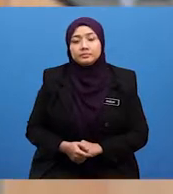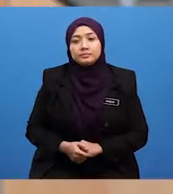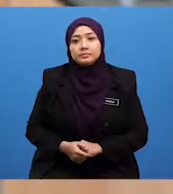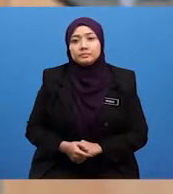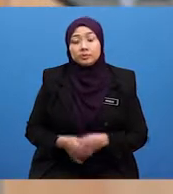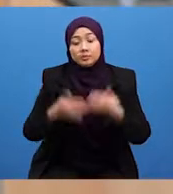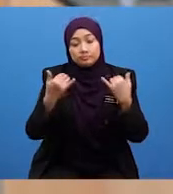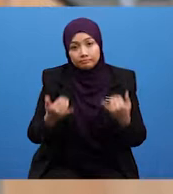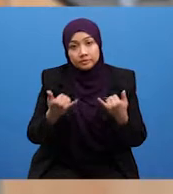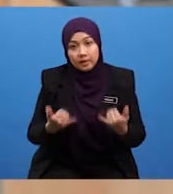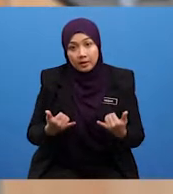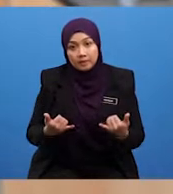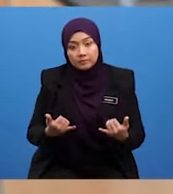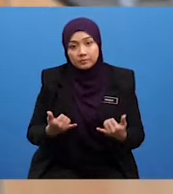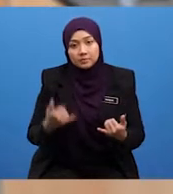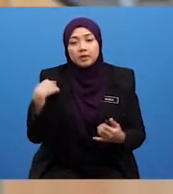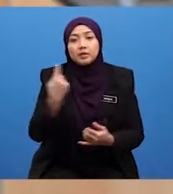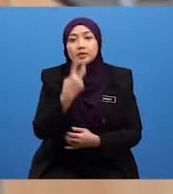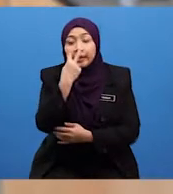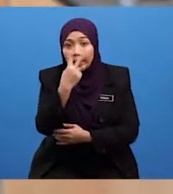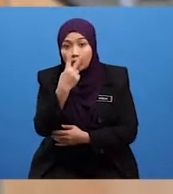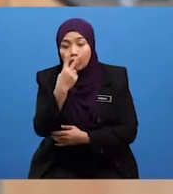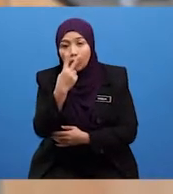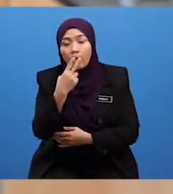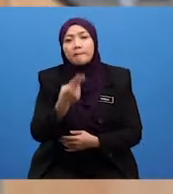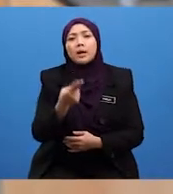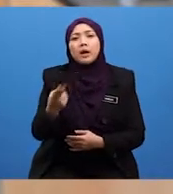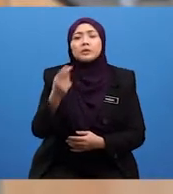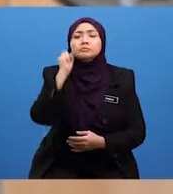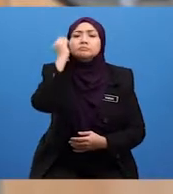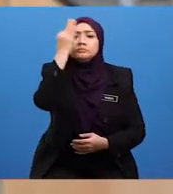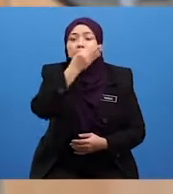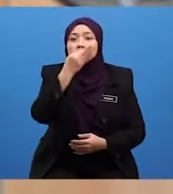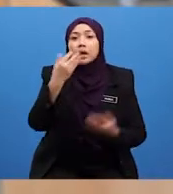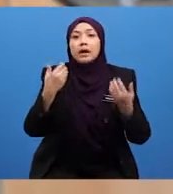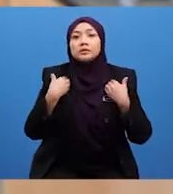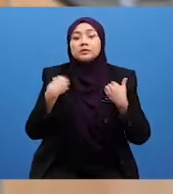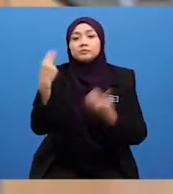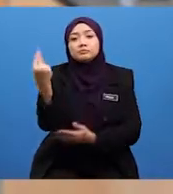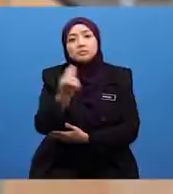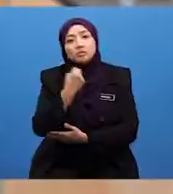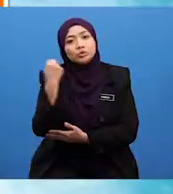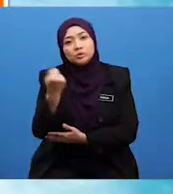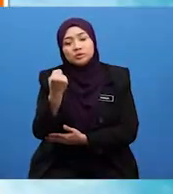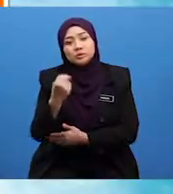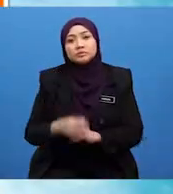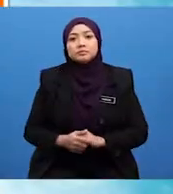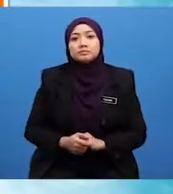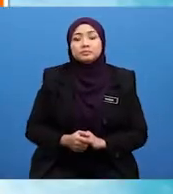Baiklah murid-murid, seterusnya kita akan mengenali sifat bahan neutral.